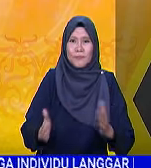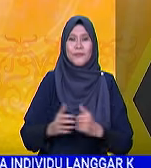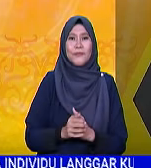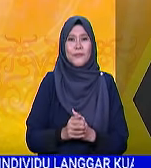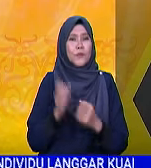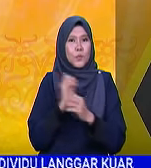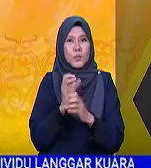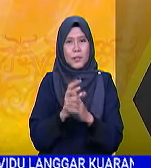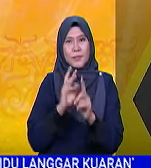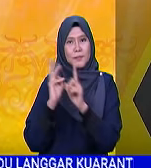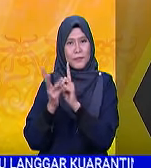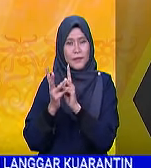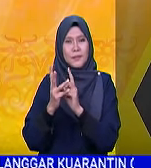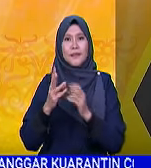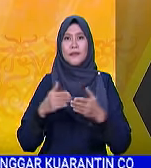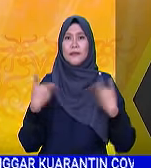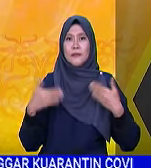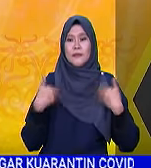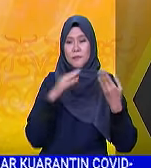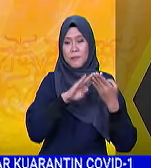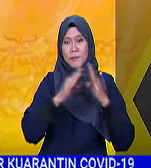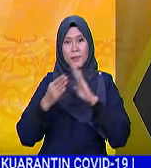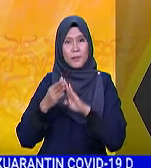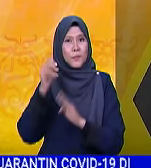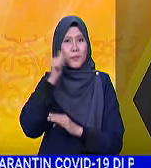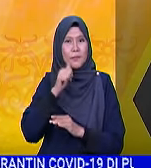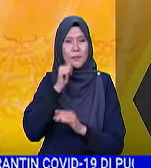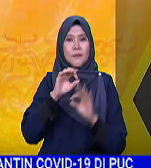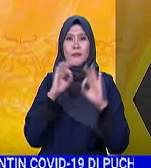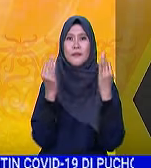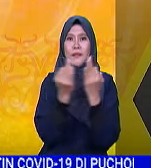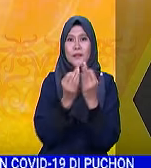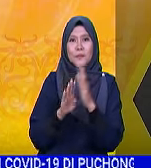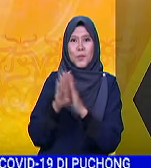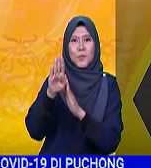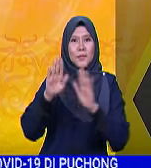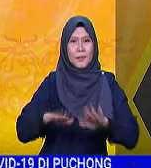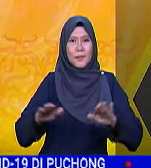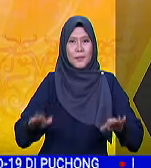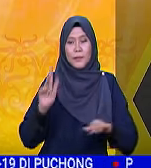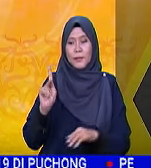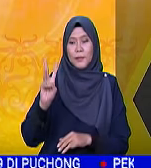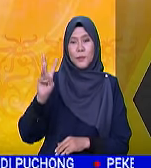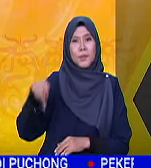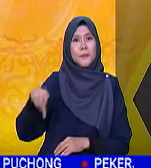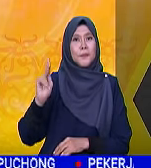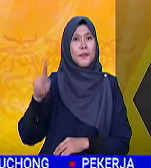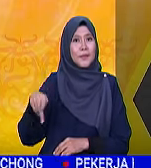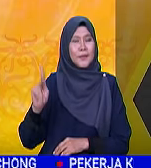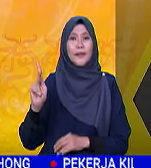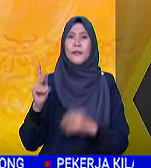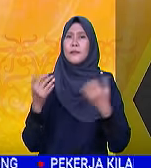pihak Kementerian Kebajikan, Kesejahteraan Komuniti, Wanita, Keluarga dan Pembangunan Kanak-kanak KWKPK